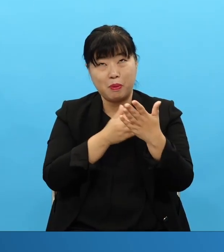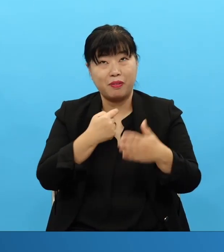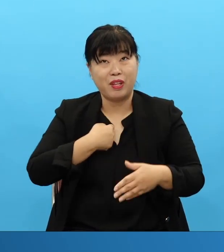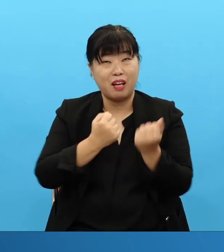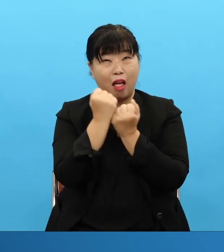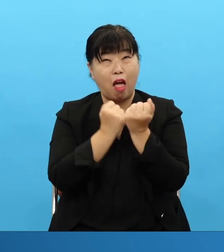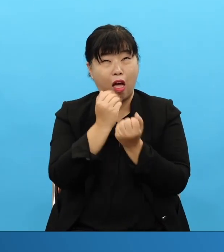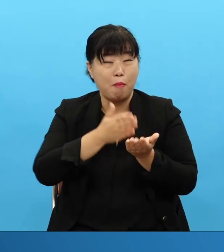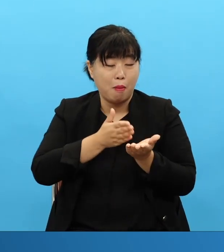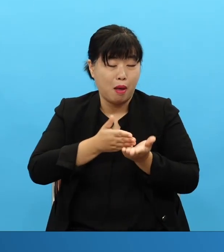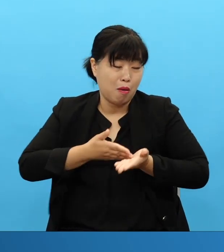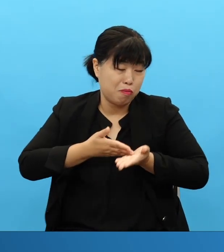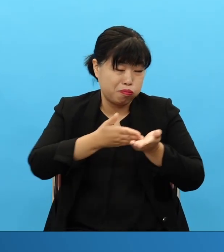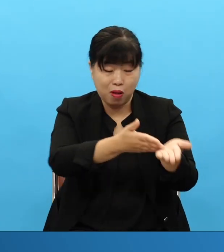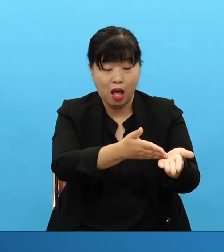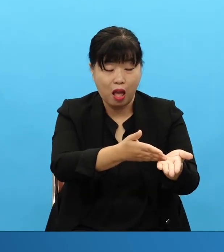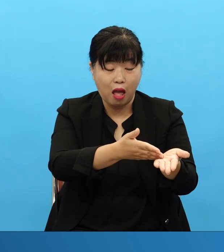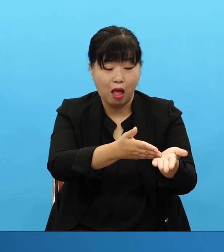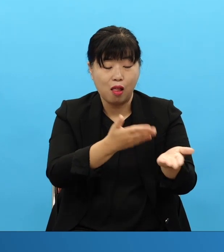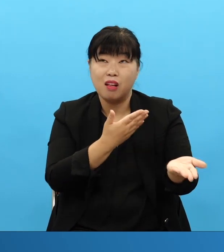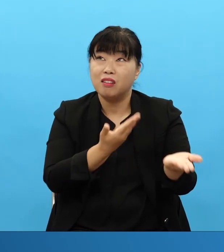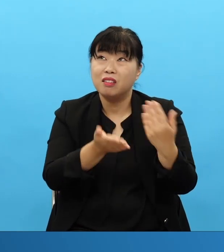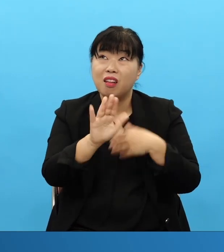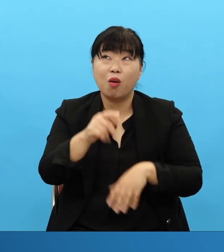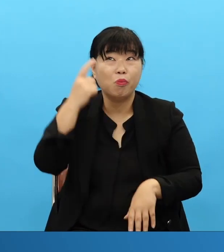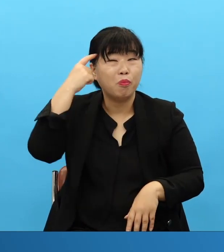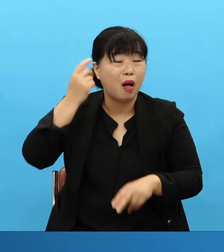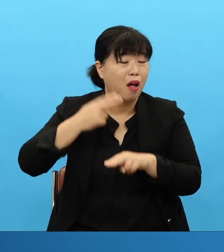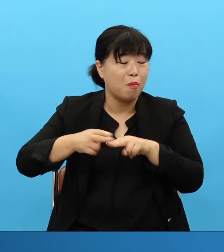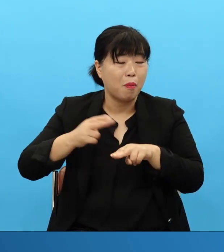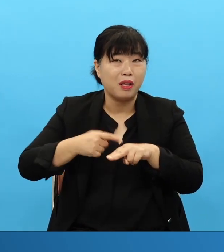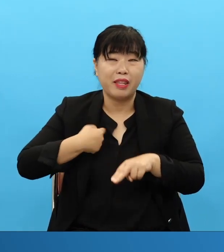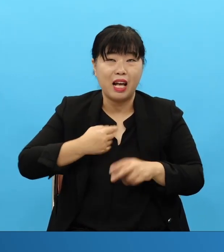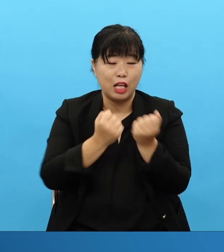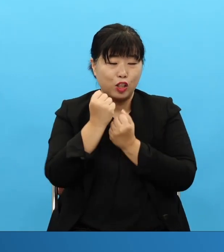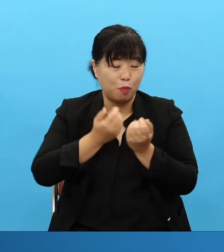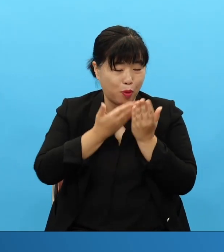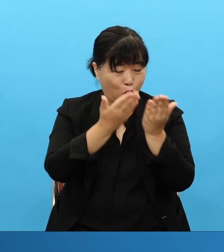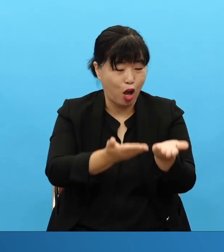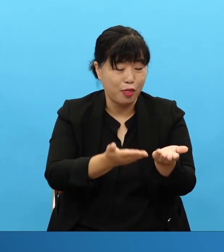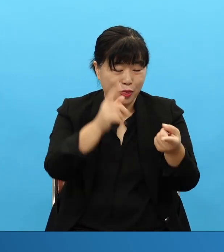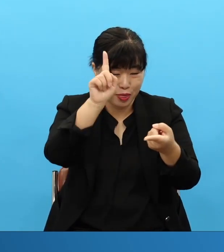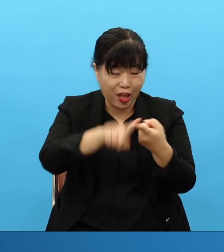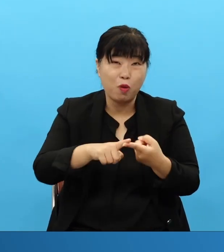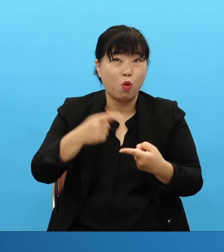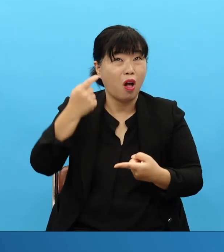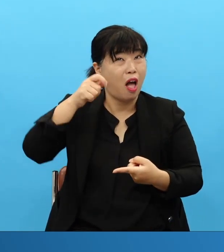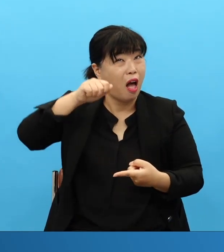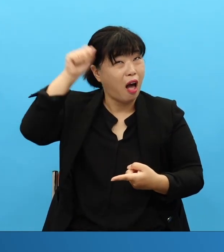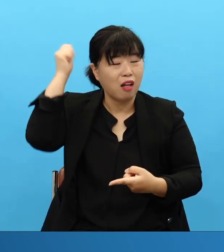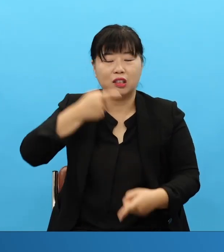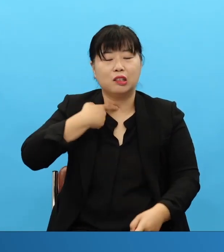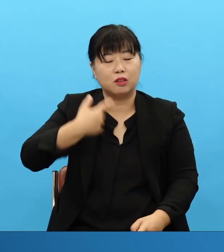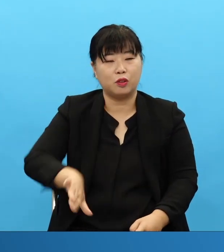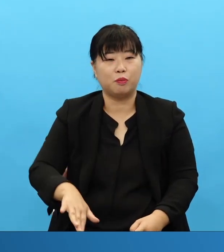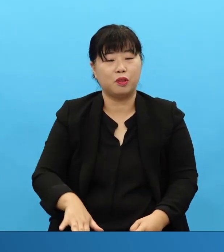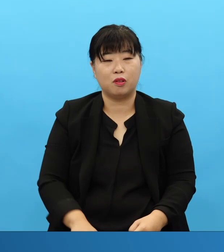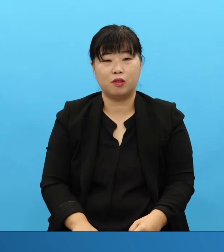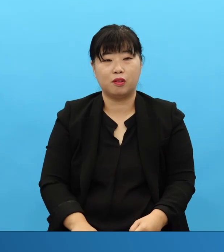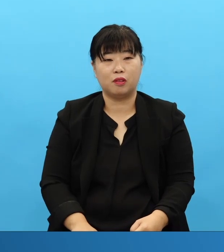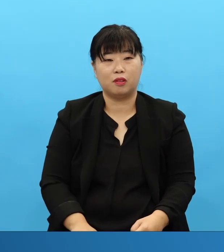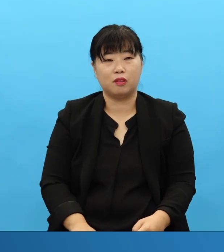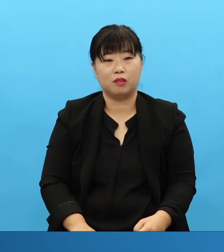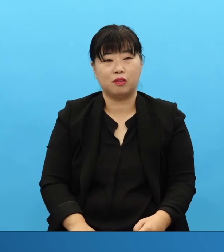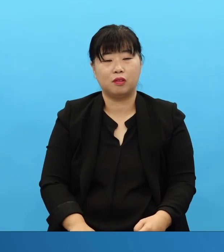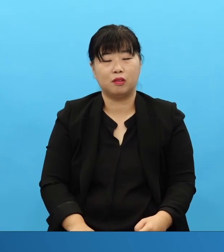놓고는 막 이상하게 깎고. And then they cut my hair so strangely. 아무만 말아도 안 돼요. And no matter how much I tell them, they just don't listen. 혹이나 알아들으라고 이 말까지 됐어.